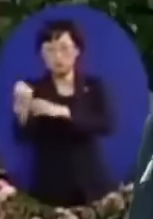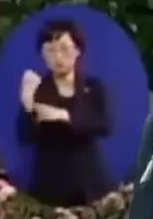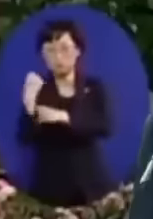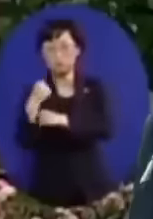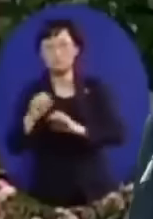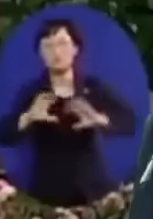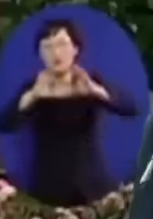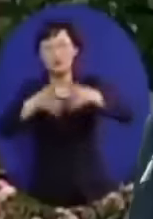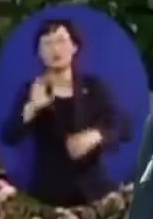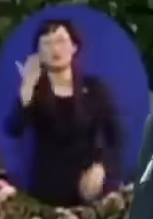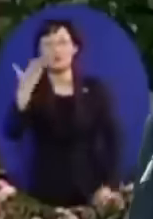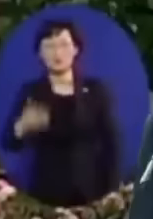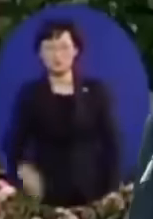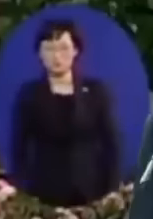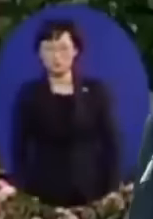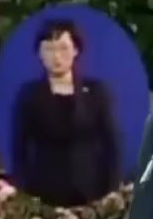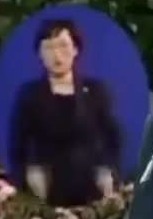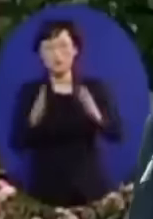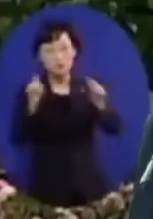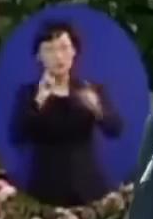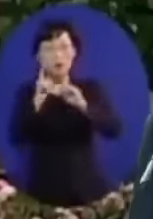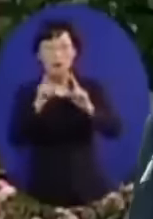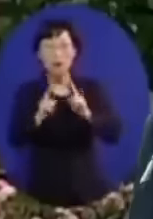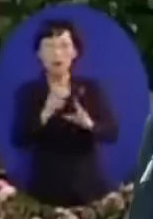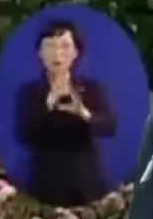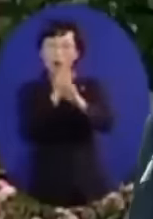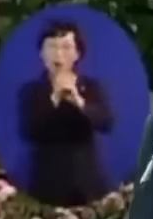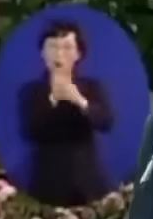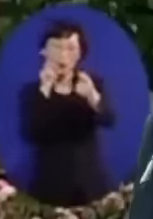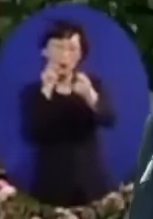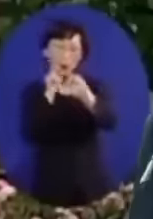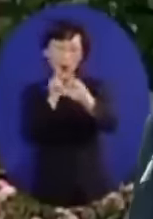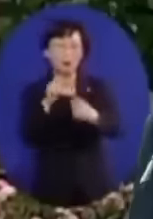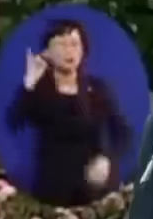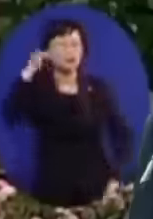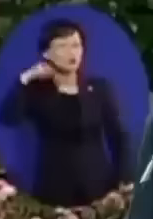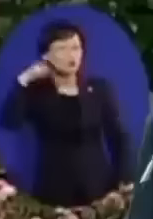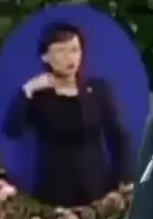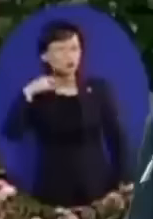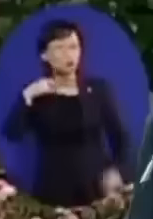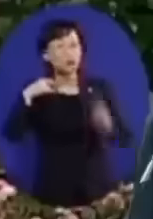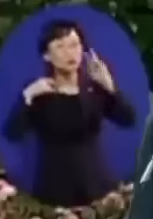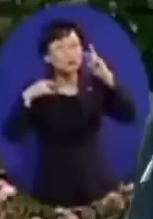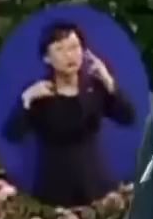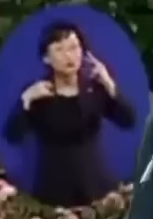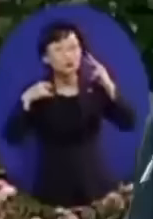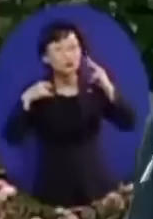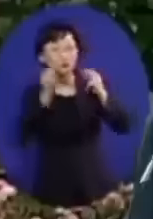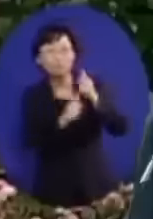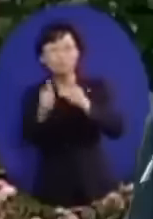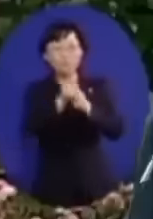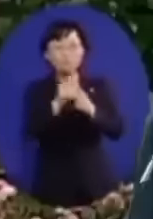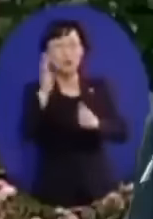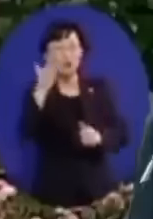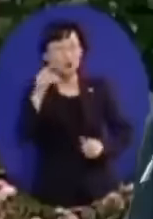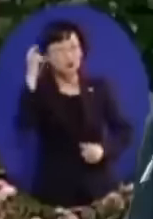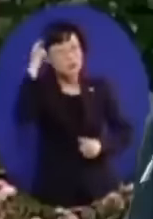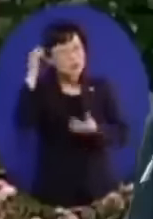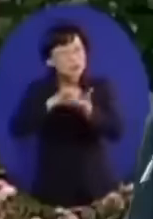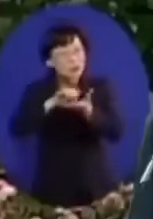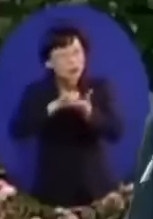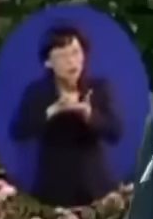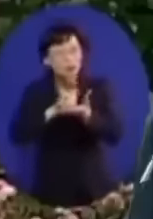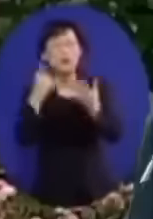성장했습니다. 사람들이 말하기를 얼마 있지 않냐면 중국이 미국의 경제를 앞질 것이라고 그 인간적으로 계산해서 그렇게